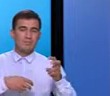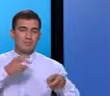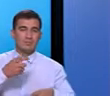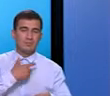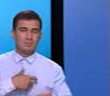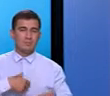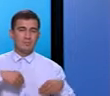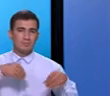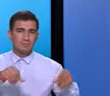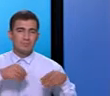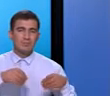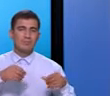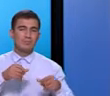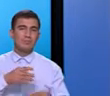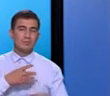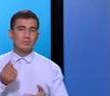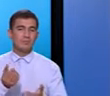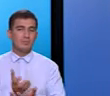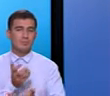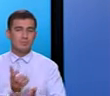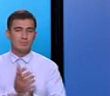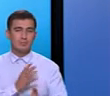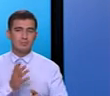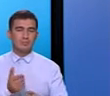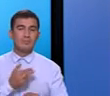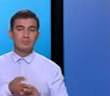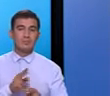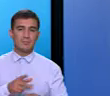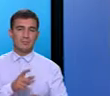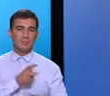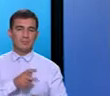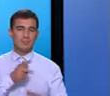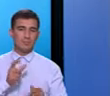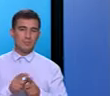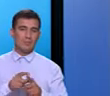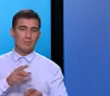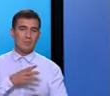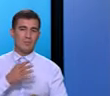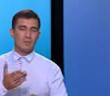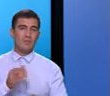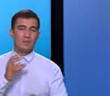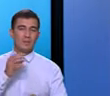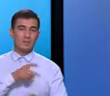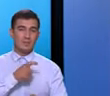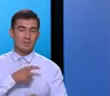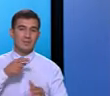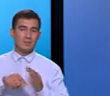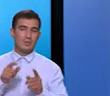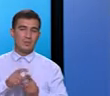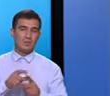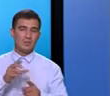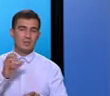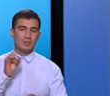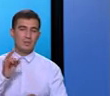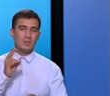o'zlari egalik qila boshlashdi. Va natijada bu davrda dehqon atamasi, ya'ni dehqonlar sarkorlar edi.